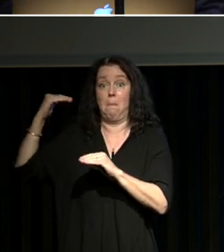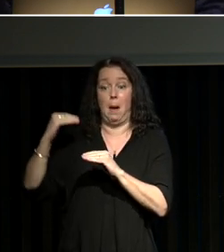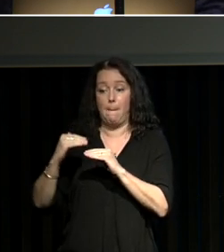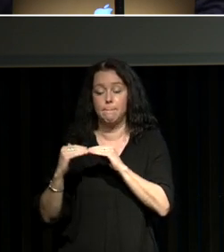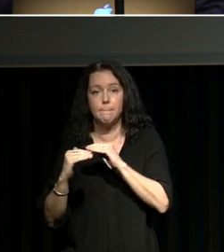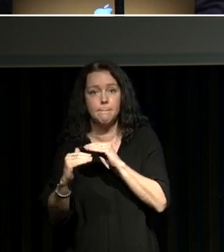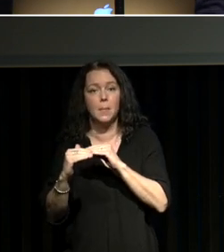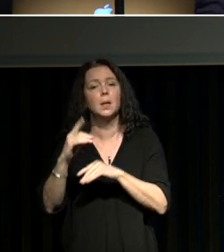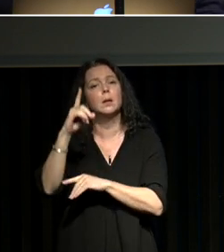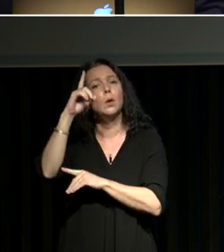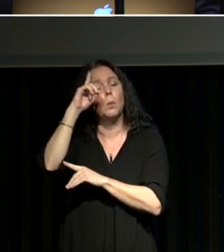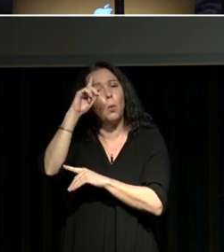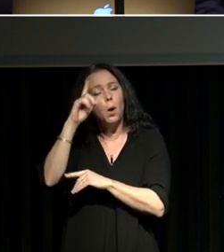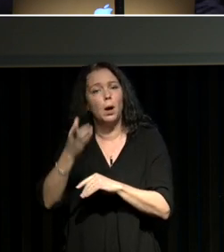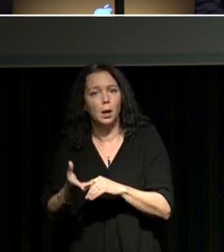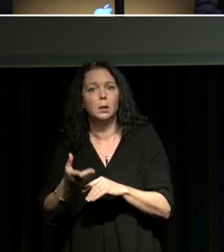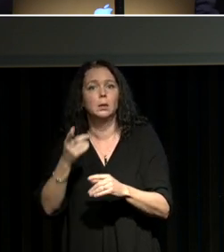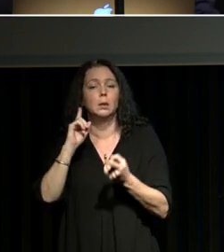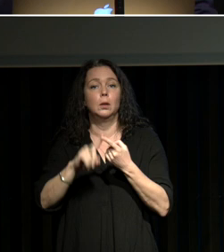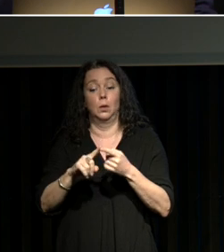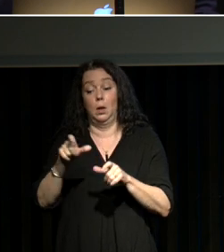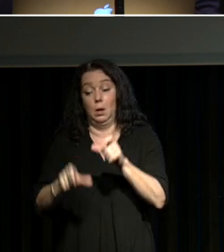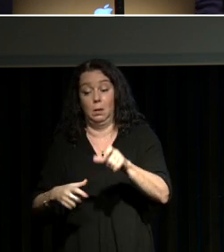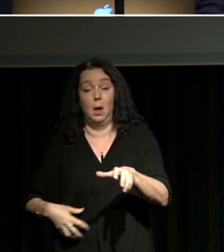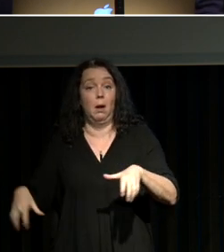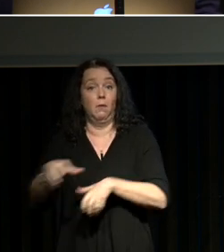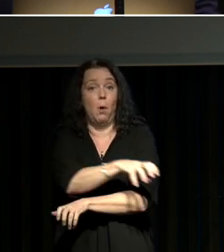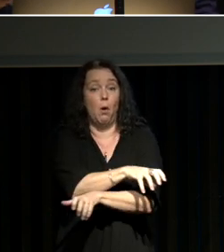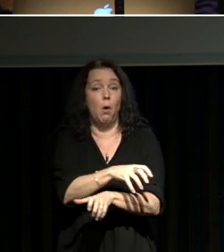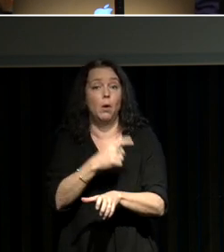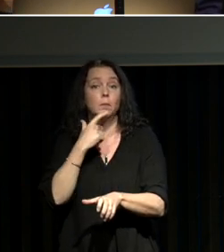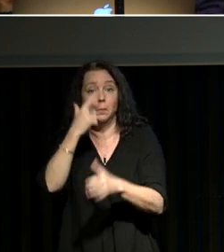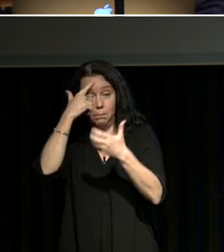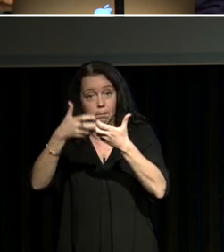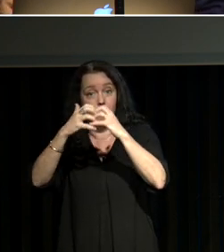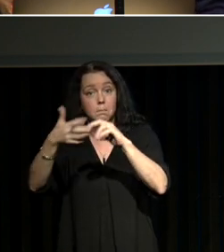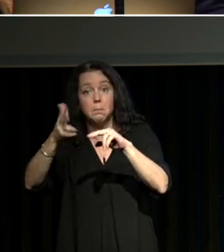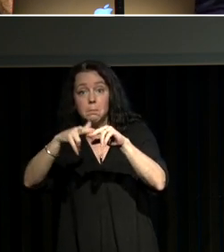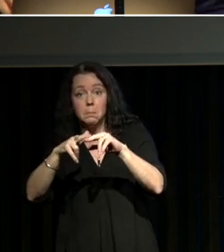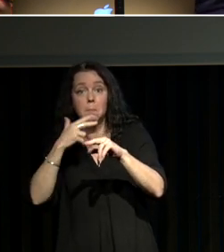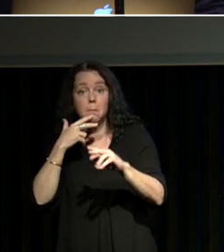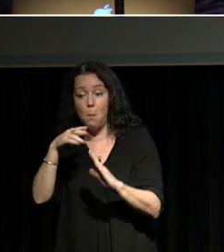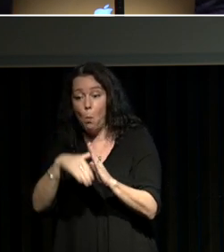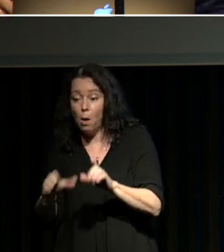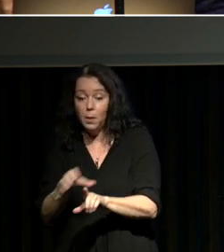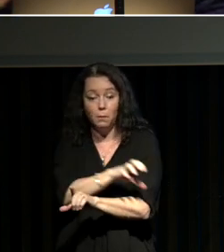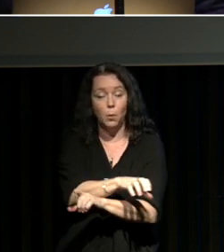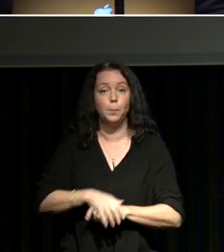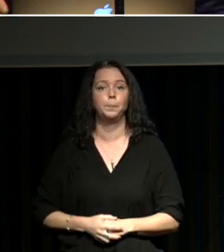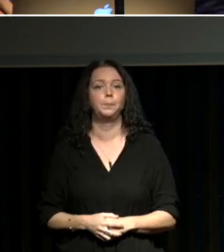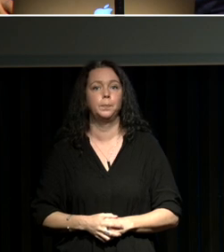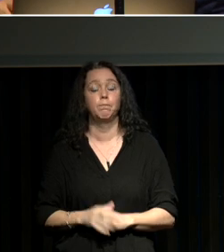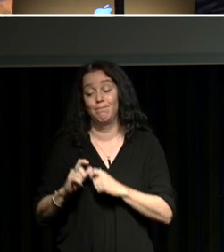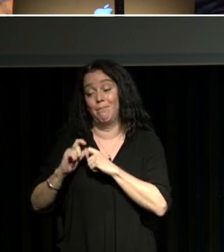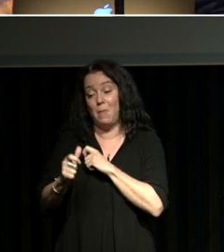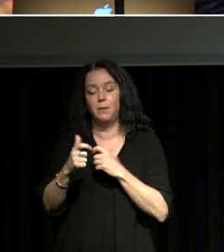qui correspond à une diminution ou à une stagnation du nombre de prélèvements sur les donneurs en état de mort encéphalique. Et après,